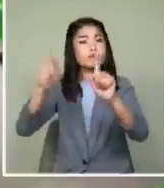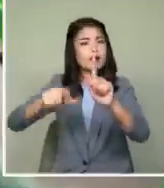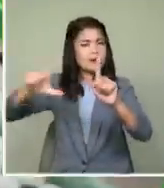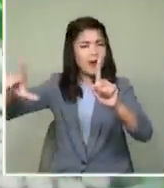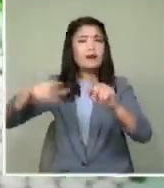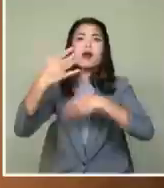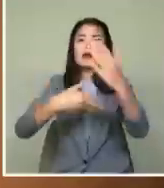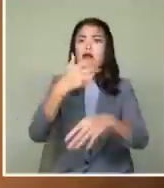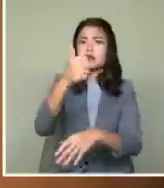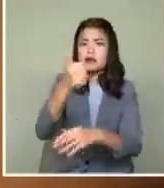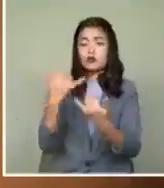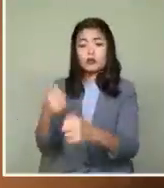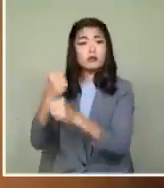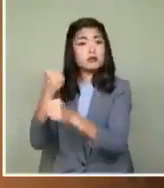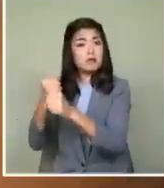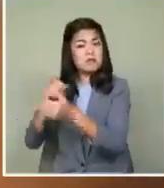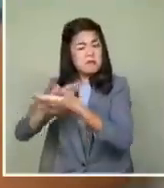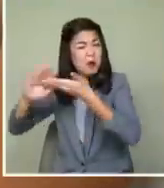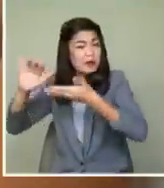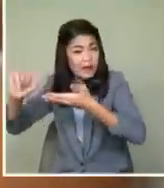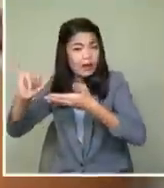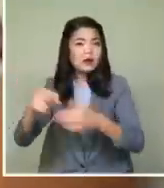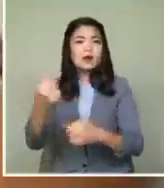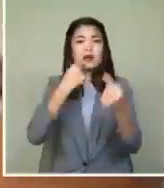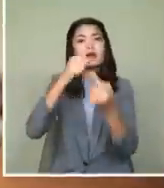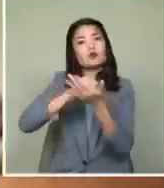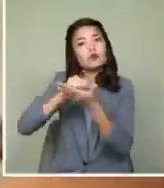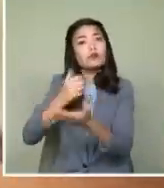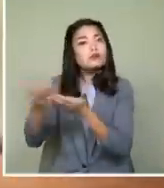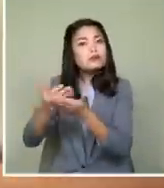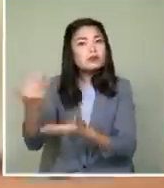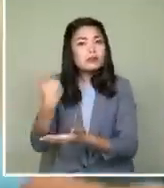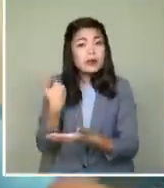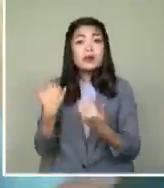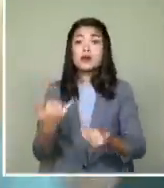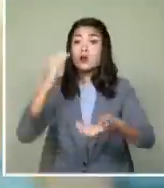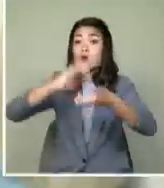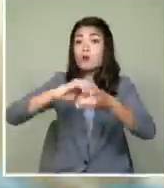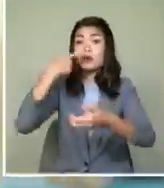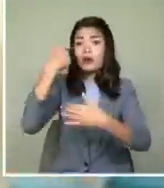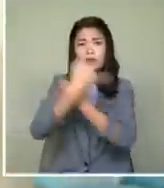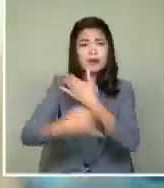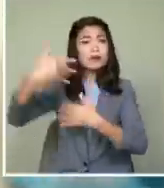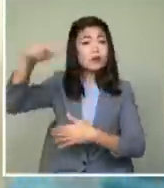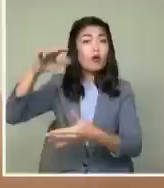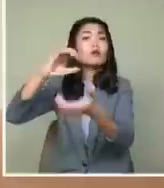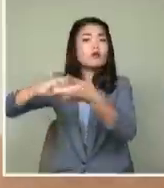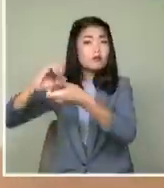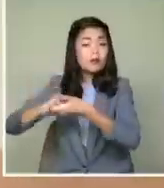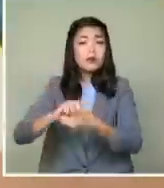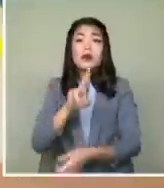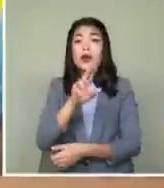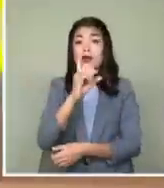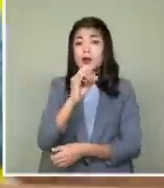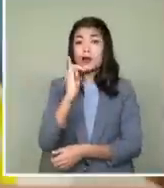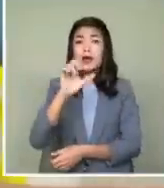ายดีก่อนที่ยังผลิตไม่เสร็จเป็นชิ้นเป็นอันเลยนะครับทั้งนี้ในการร่วมมือกับหุ้นส่วนต่างประเทศทาง RDIF พ